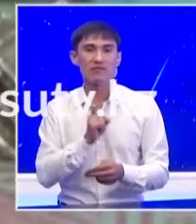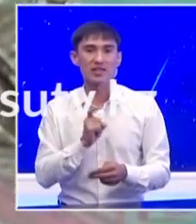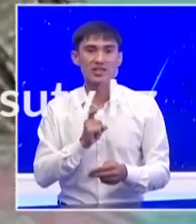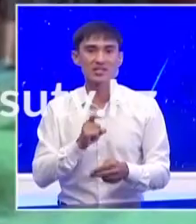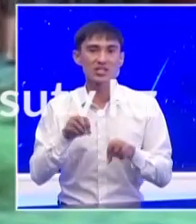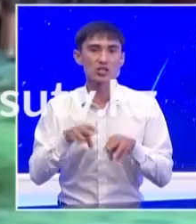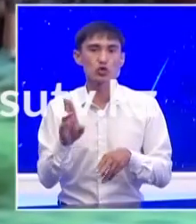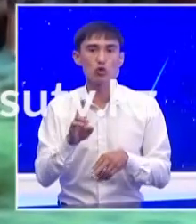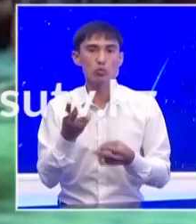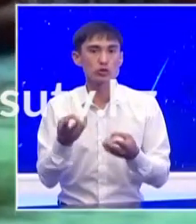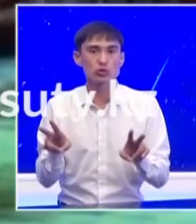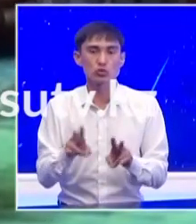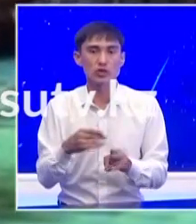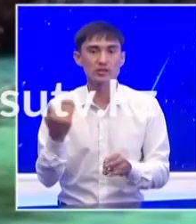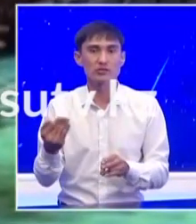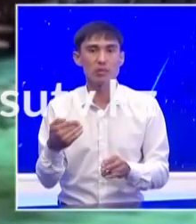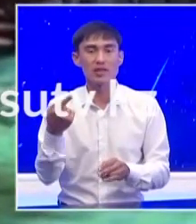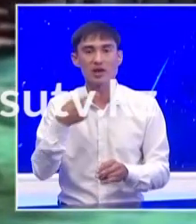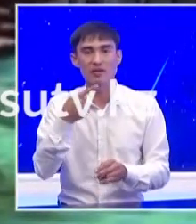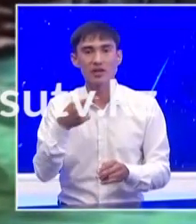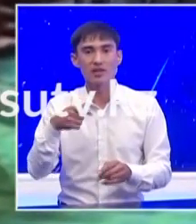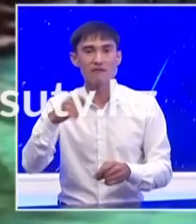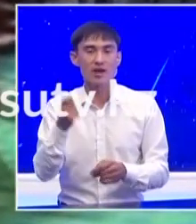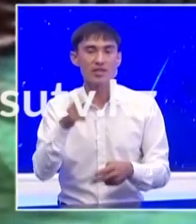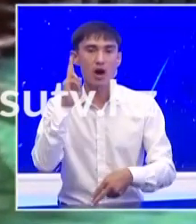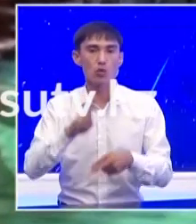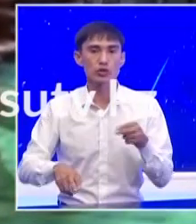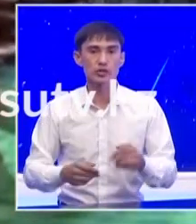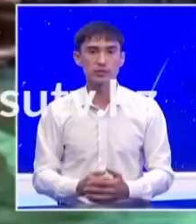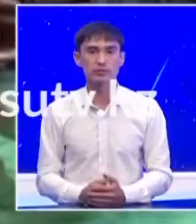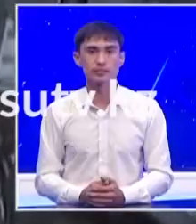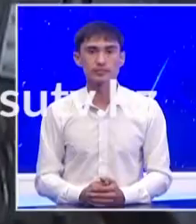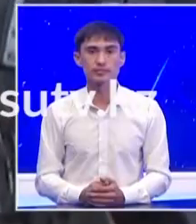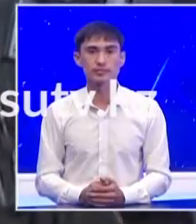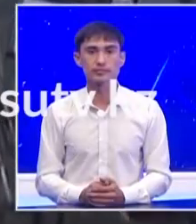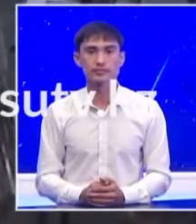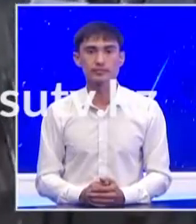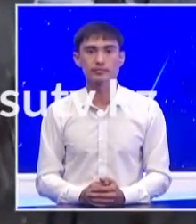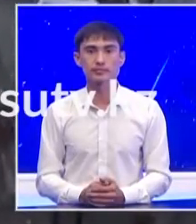решили, что больше не нуждаются в нем. Они говорят, война окончилась.